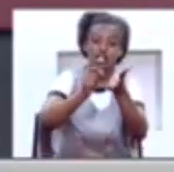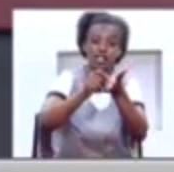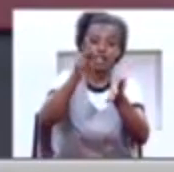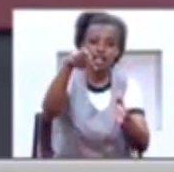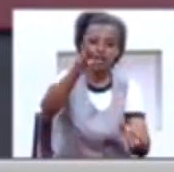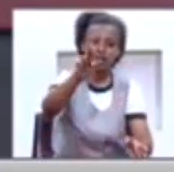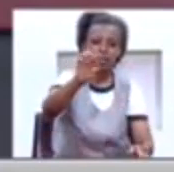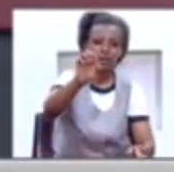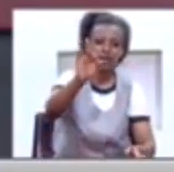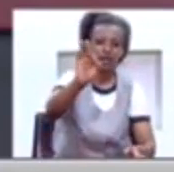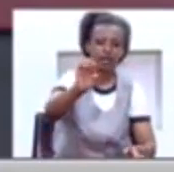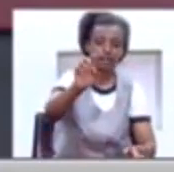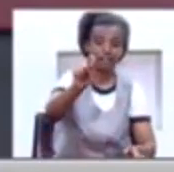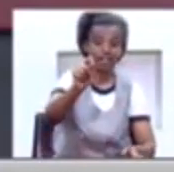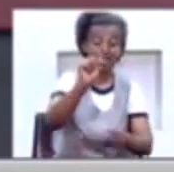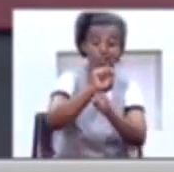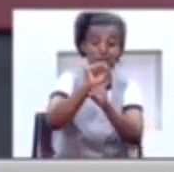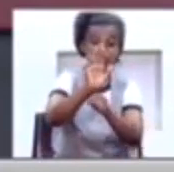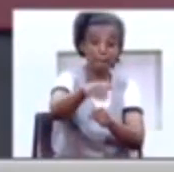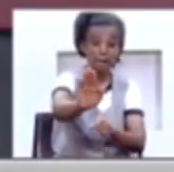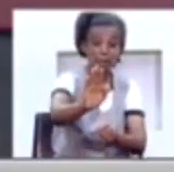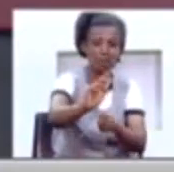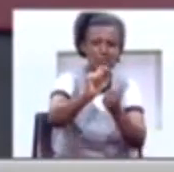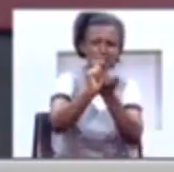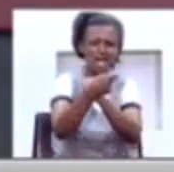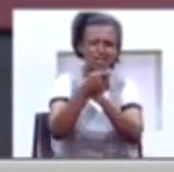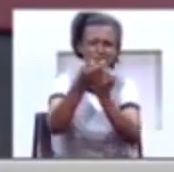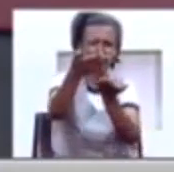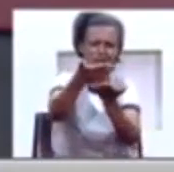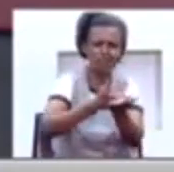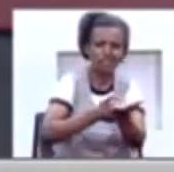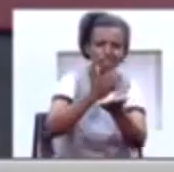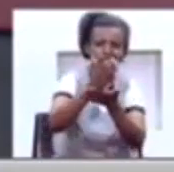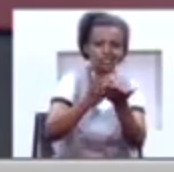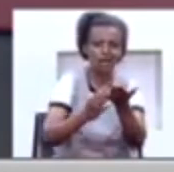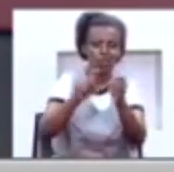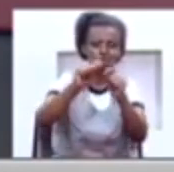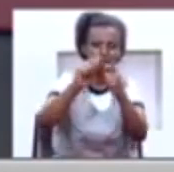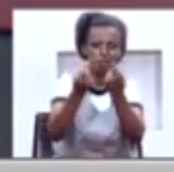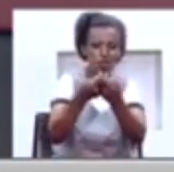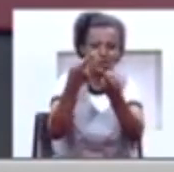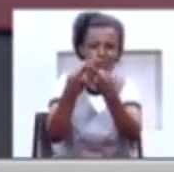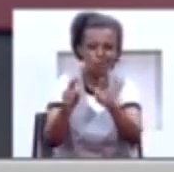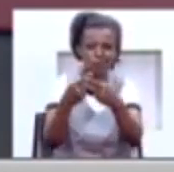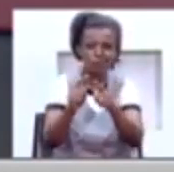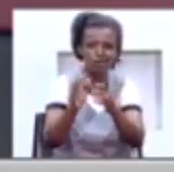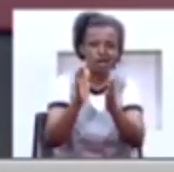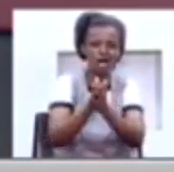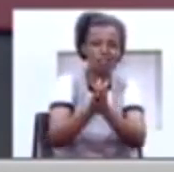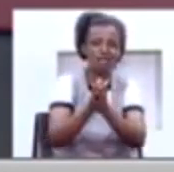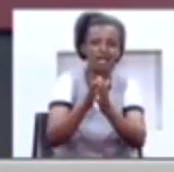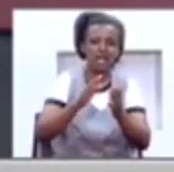perefu yanditse kubera ko mu mirimo yawe wagiye uhindagura amafishi ku buryo harimo abahinduriwe ubwoko abandi bagahindurirwa